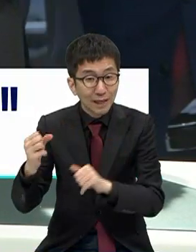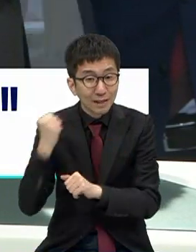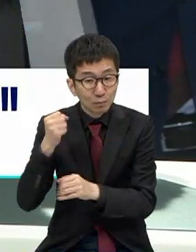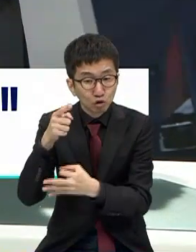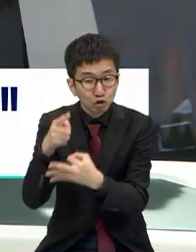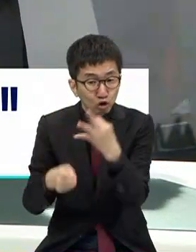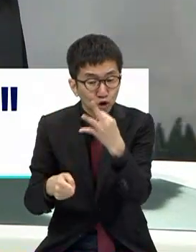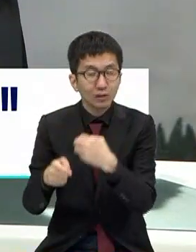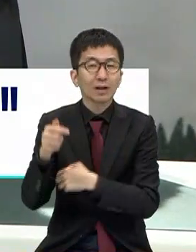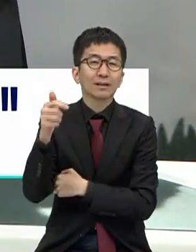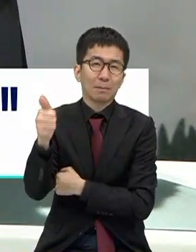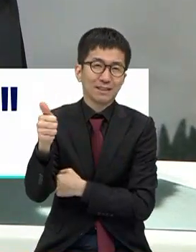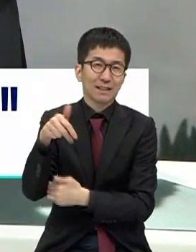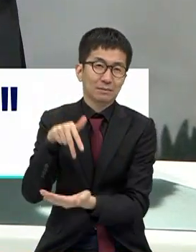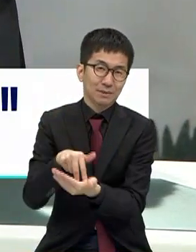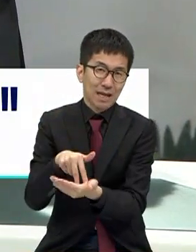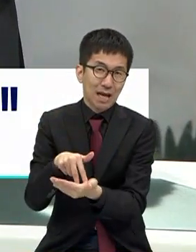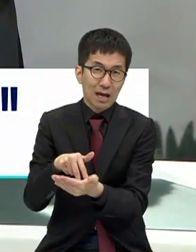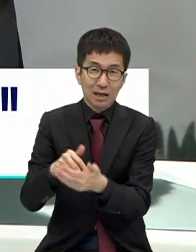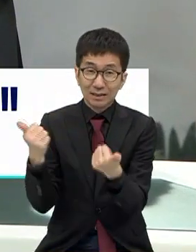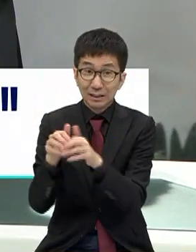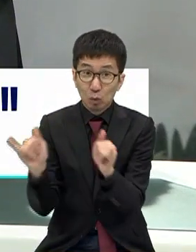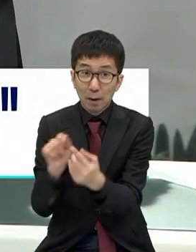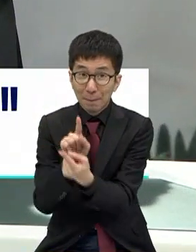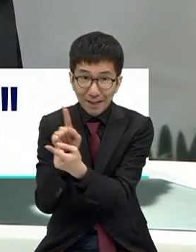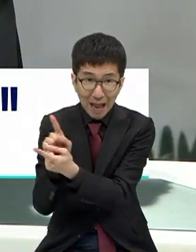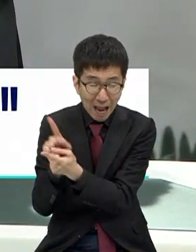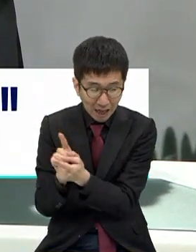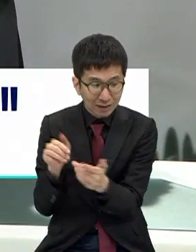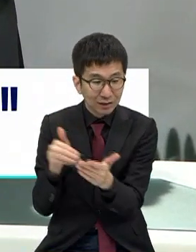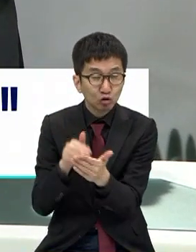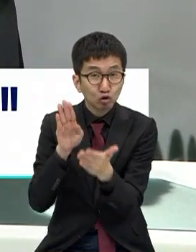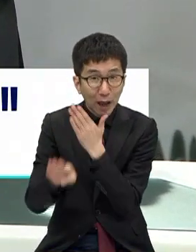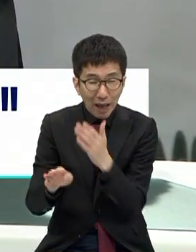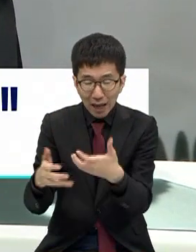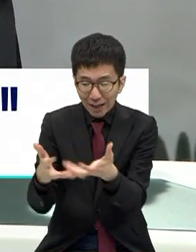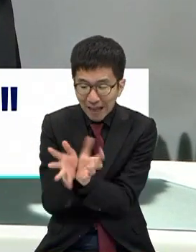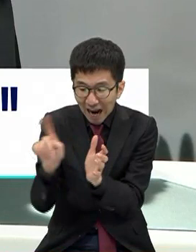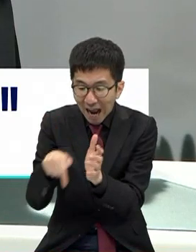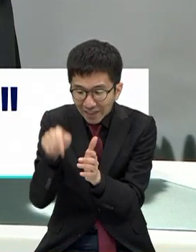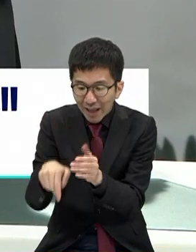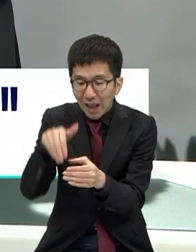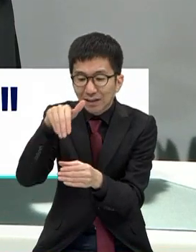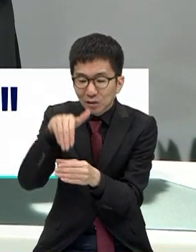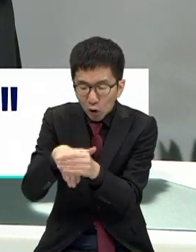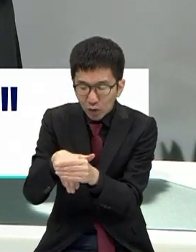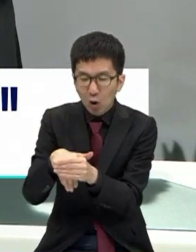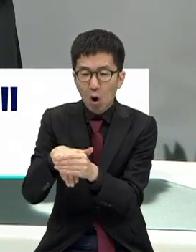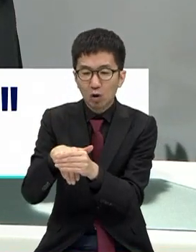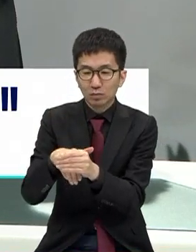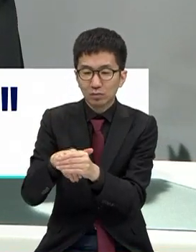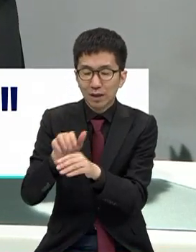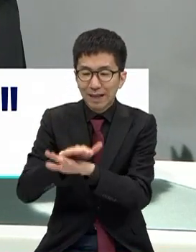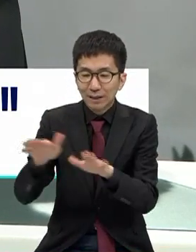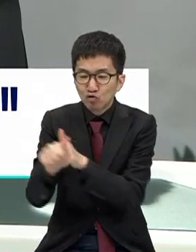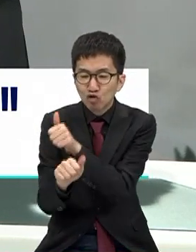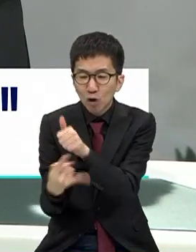후보는 당 소속 의원들과 만난 뒤에 당 중심의 선대위를 만들겠다고 밝혔습니다. 유수환